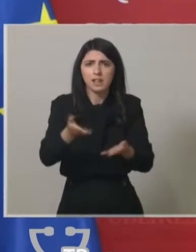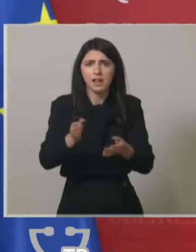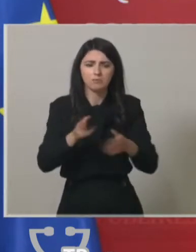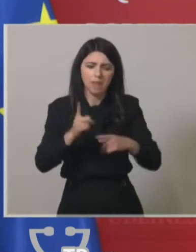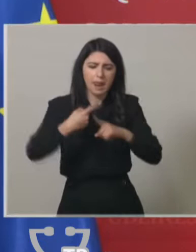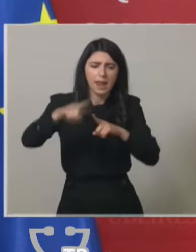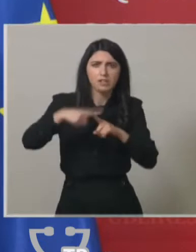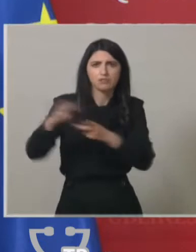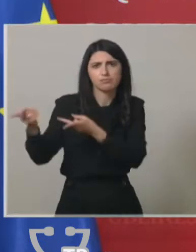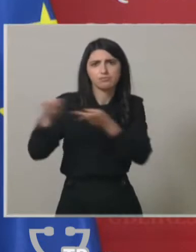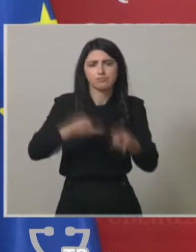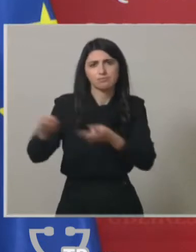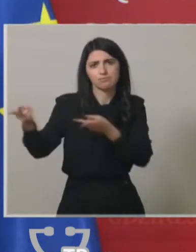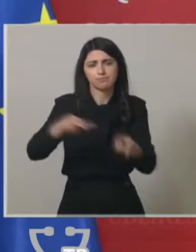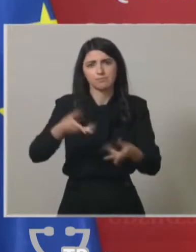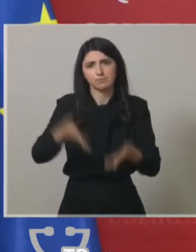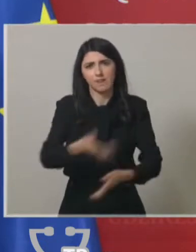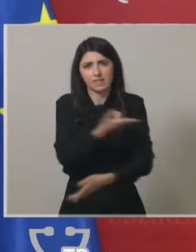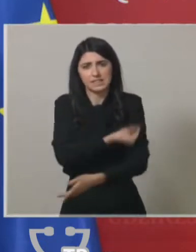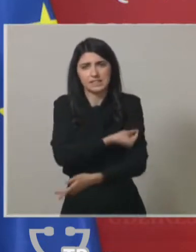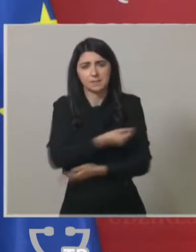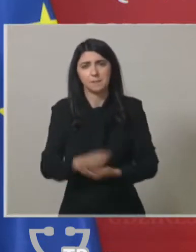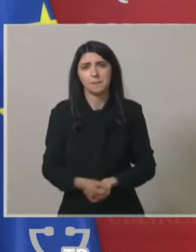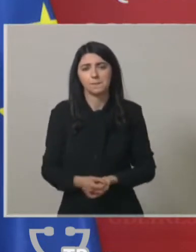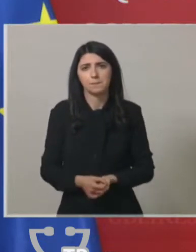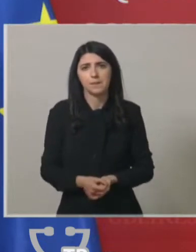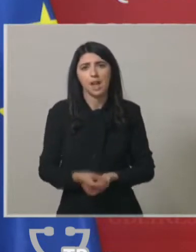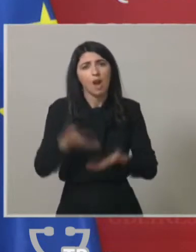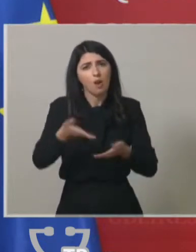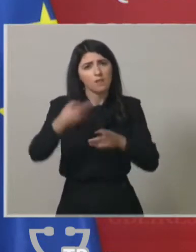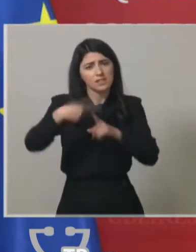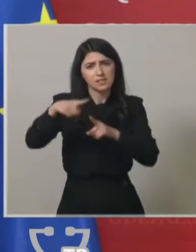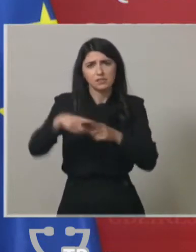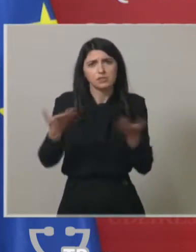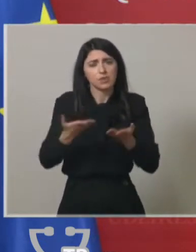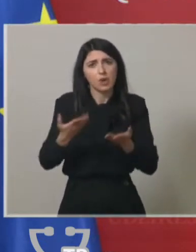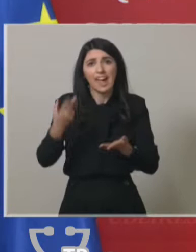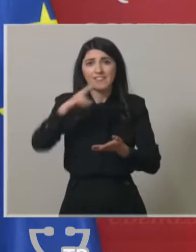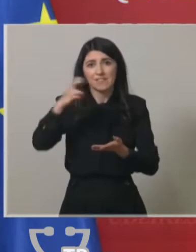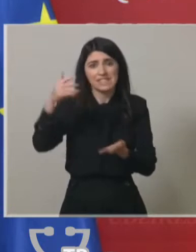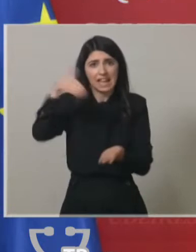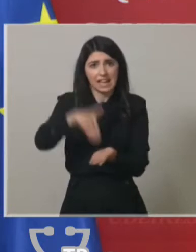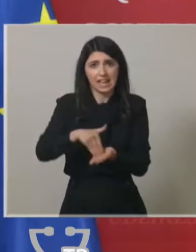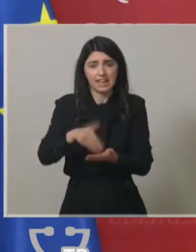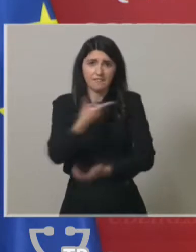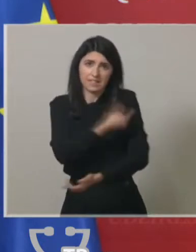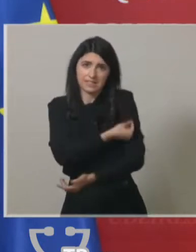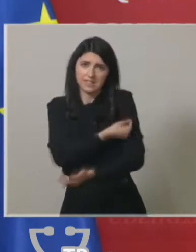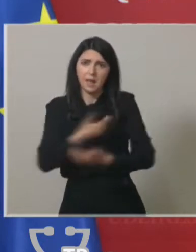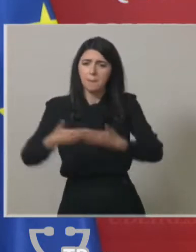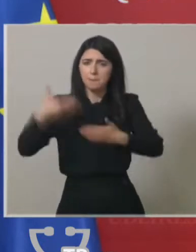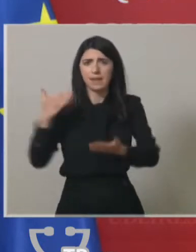на транспорт. Тоа значи дека станува збор за 200.000 вакцини, како што